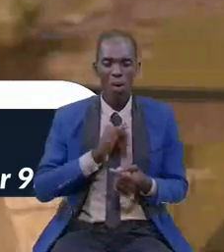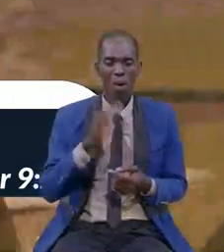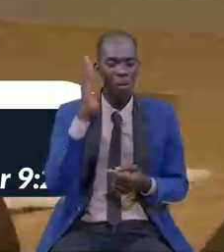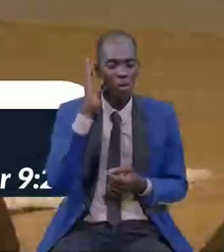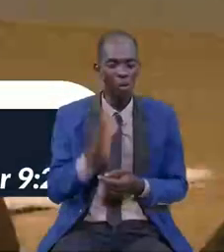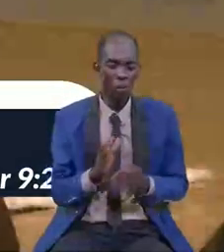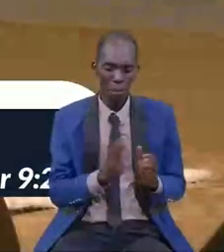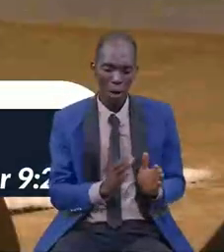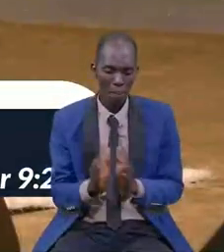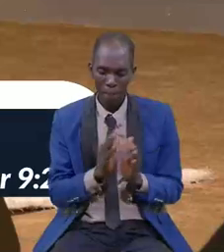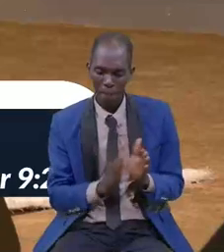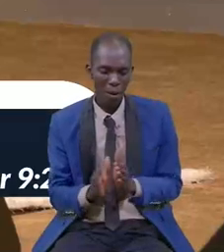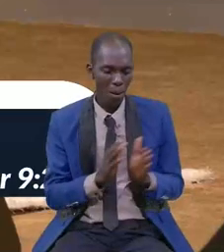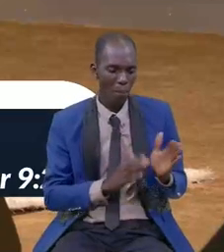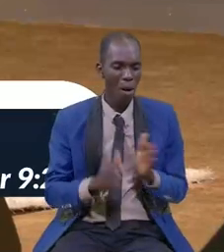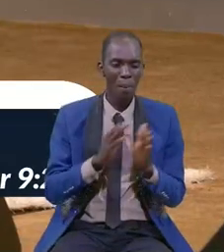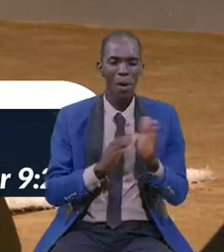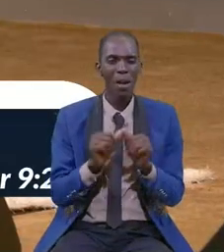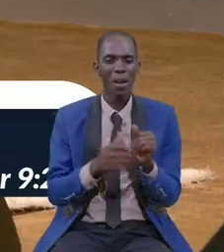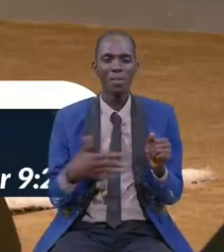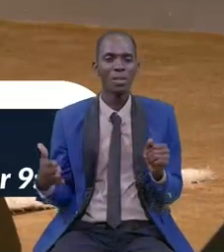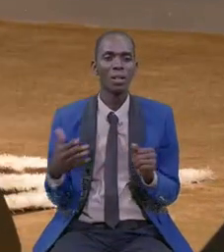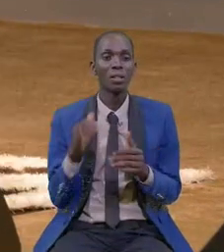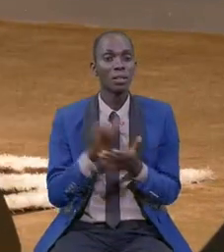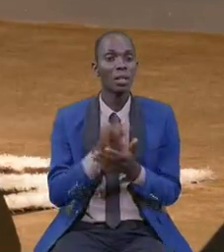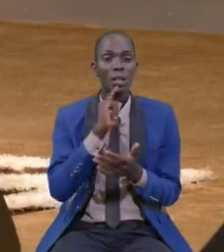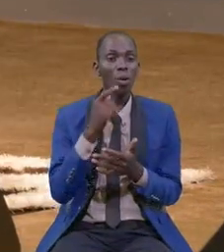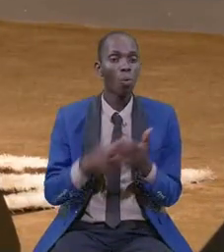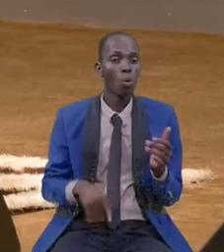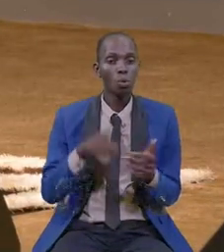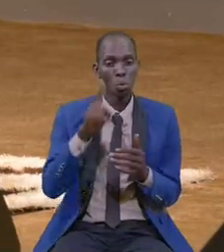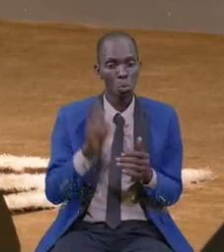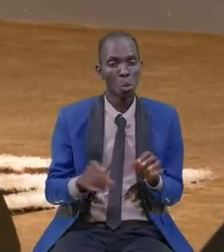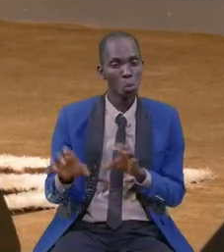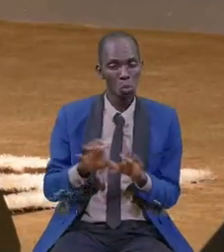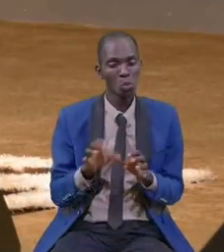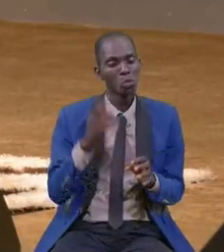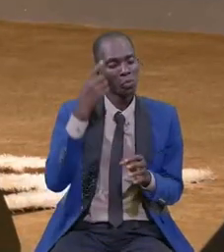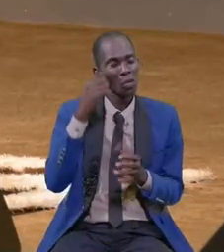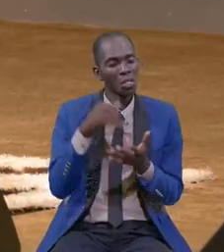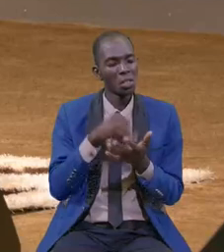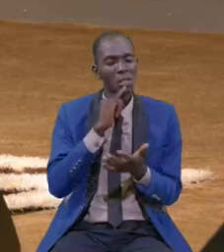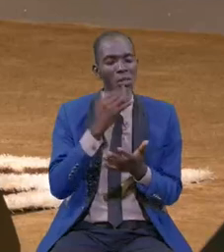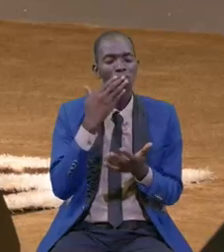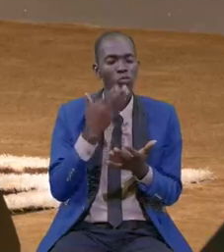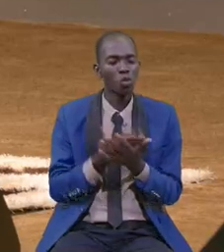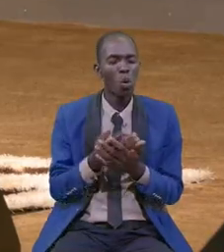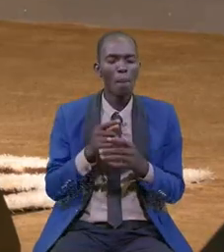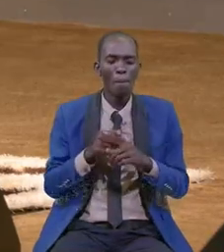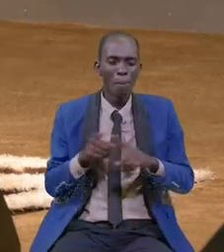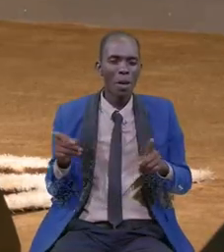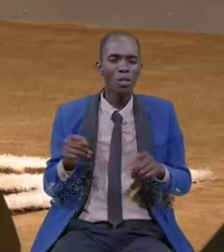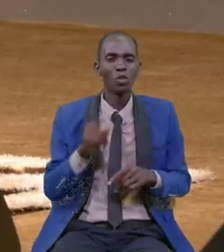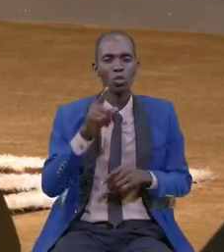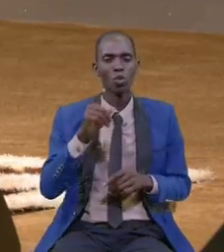en ordre ça c'est très bon c'est ce que tu dois faire mais au même moment il a tout fait pour